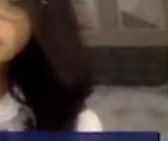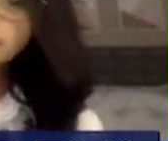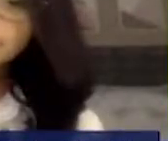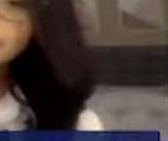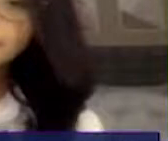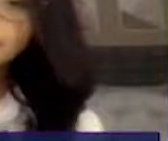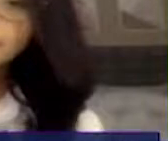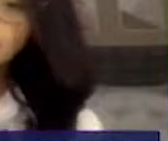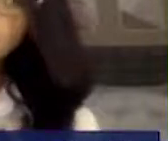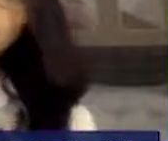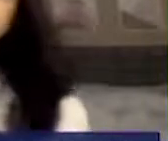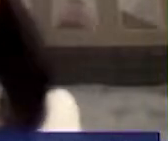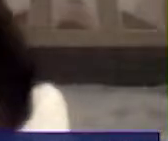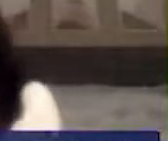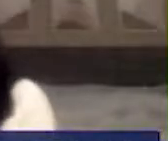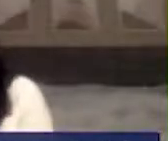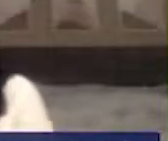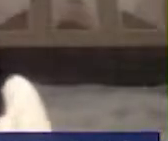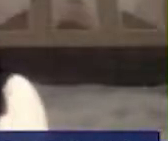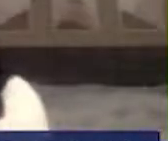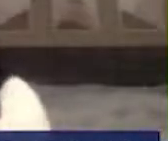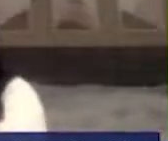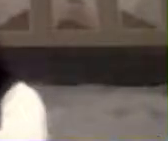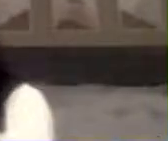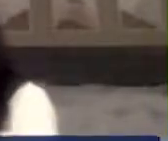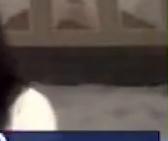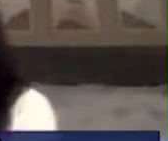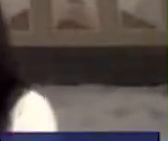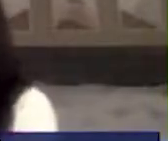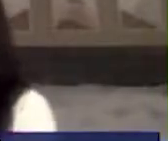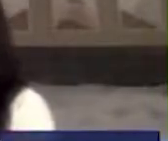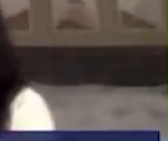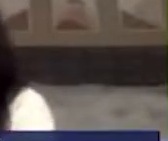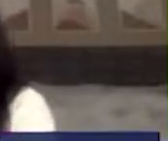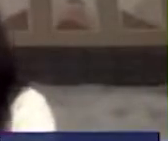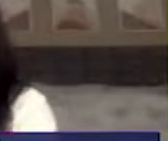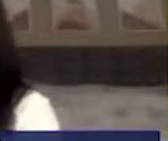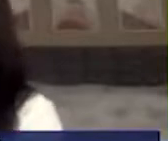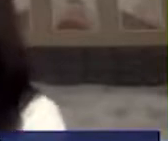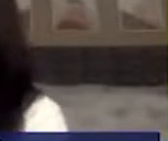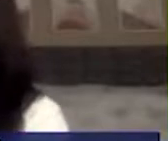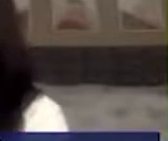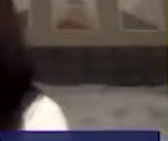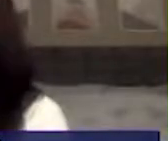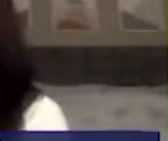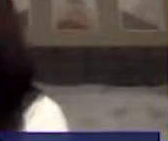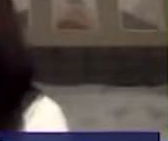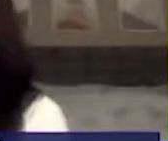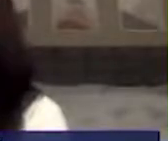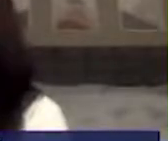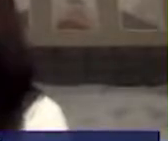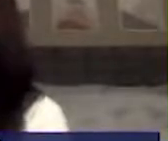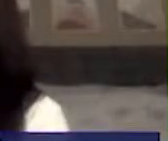hadapannya hai oke tejadi akan lebih baik ketika memang kalau kalau misalnya